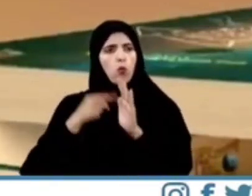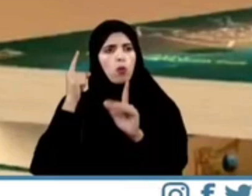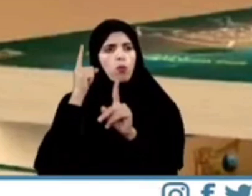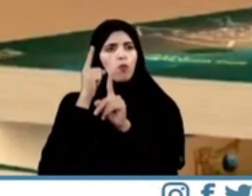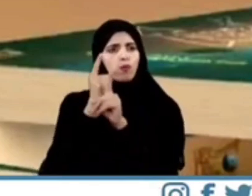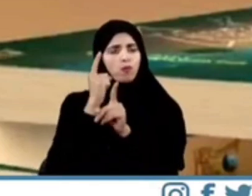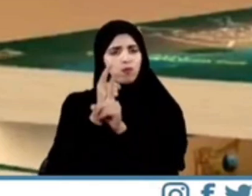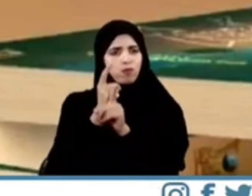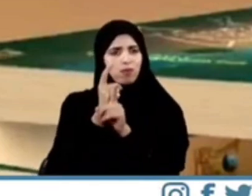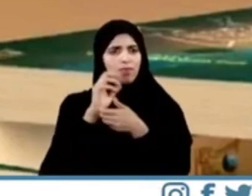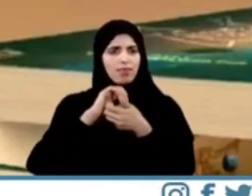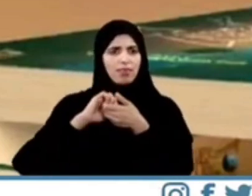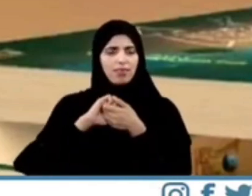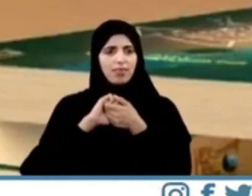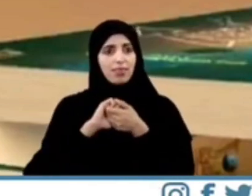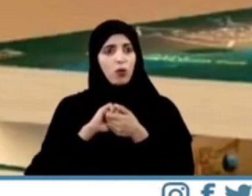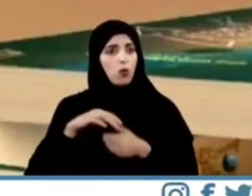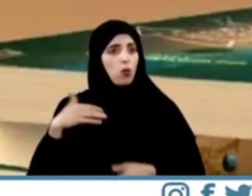مع الأصحاب،